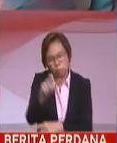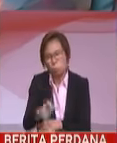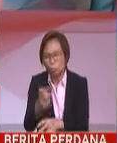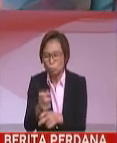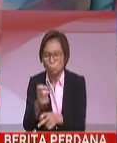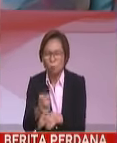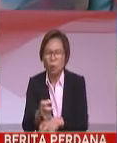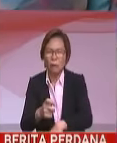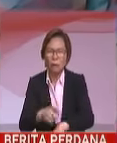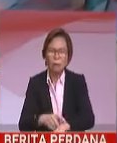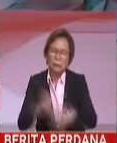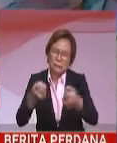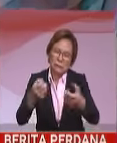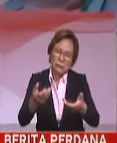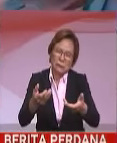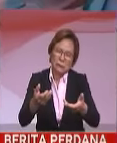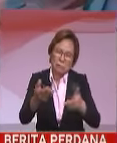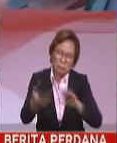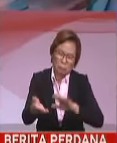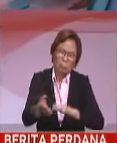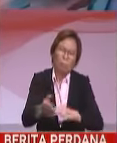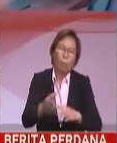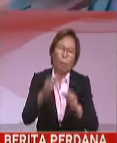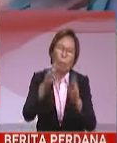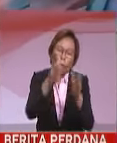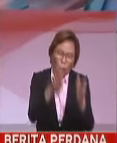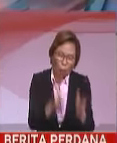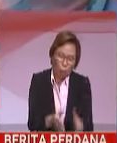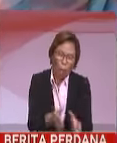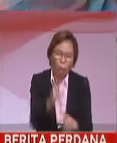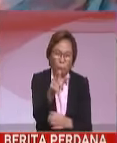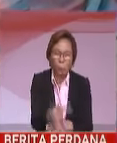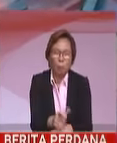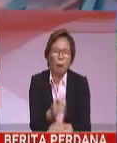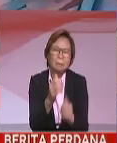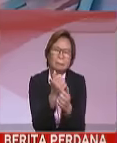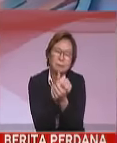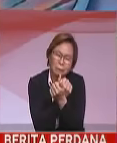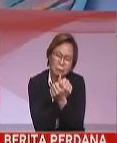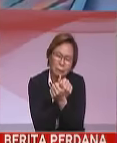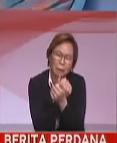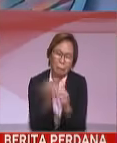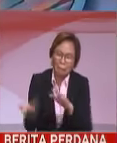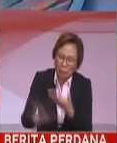mana-mana yang kehilangan orang kesayangan, memang kita sedih dan kita harap